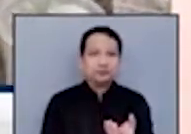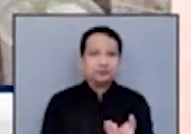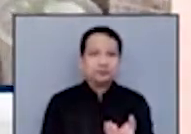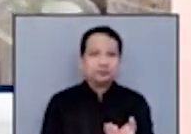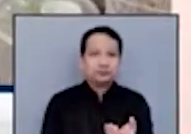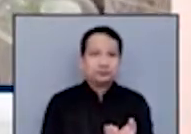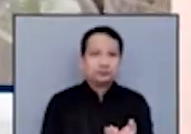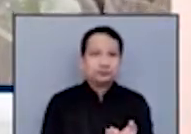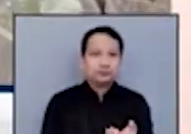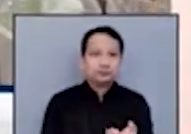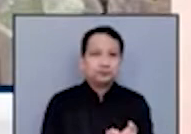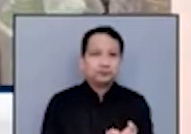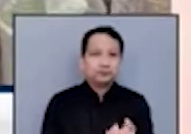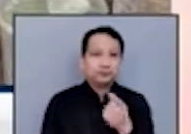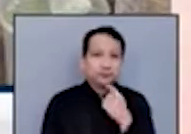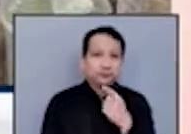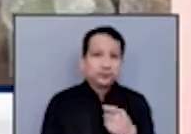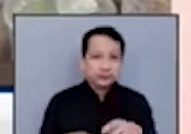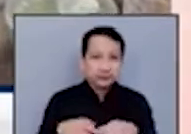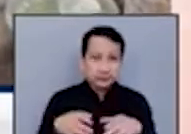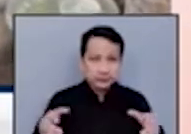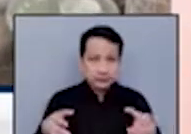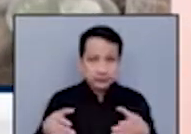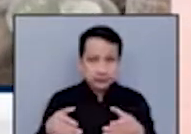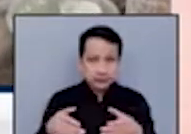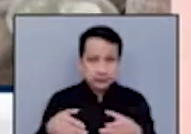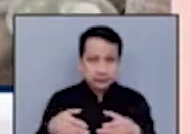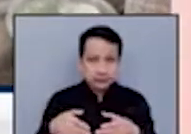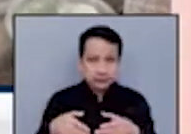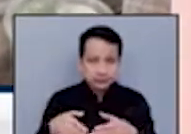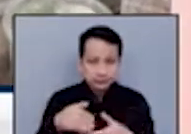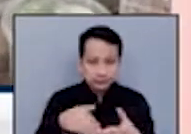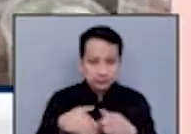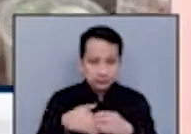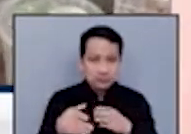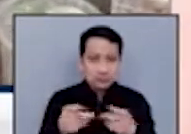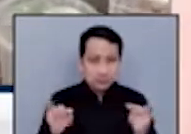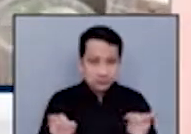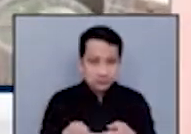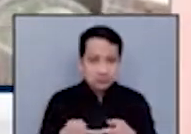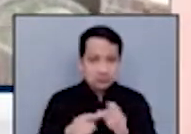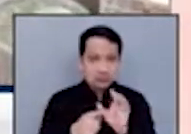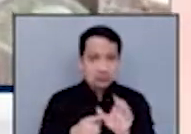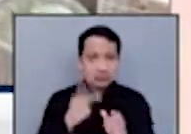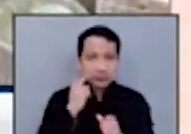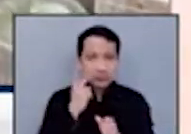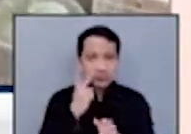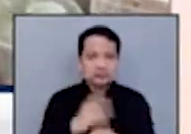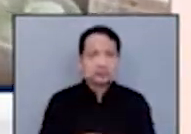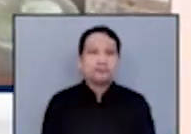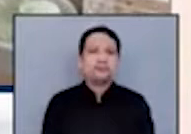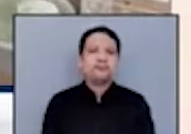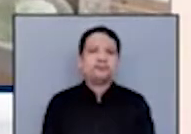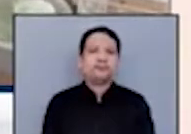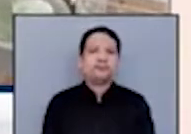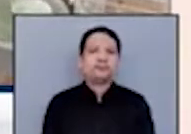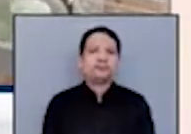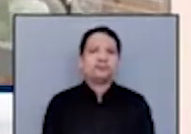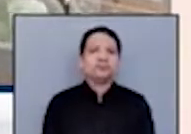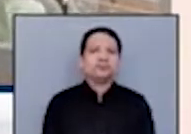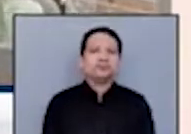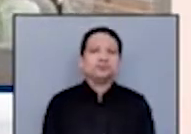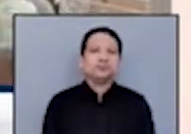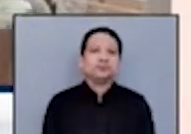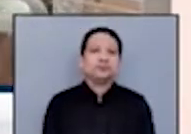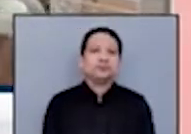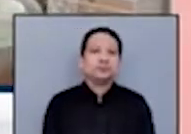gripping surface dito sa lid. Mm-hmm. Tapos... may vents yun. Tapos kung gusto mo na medyo ano, pwede